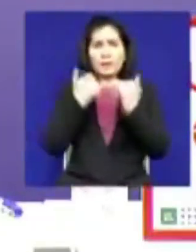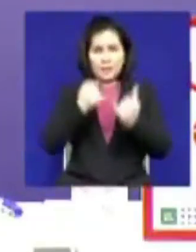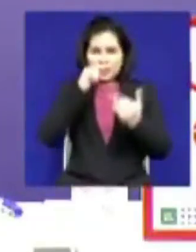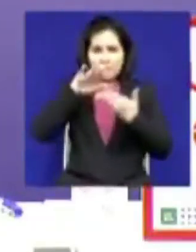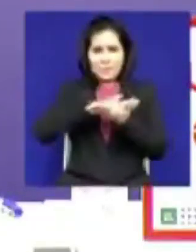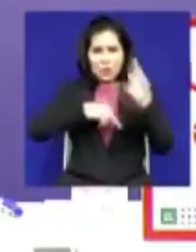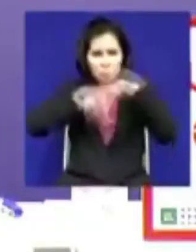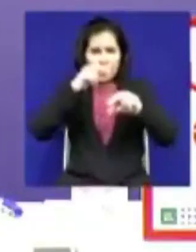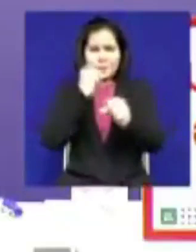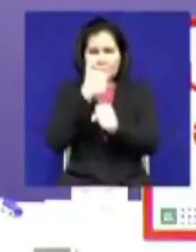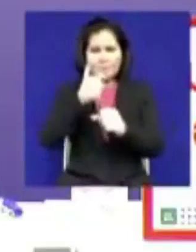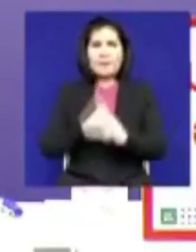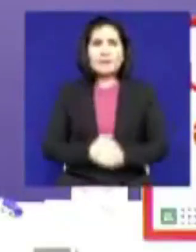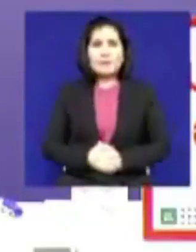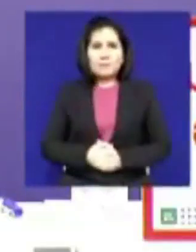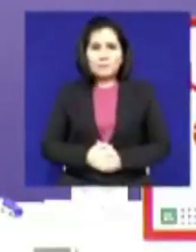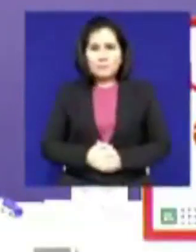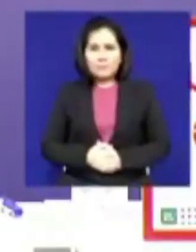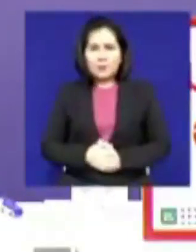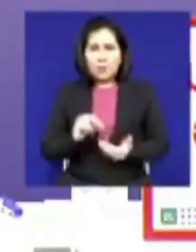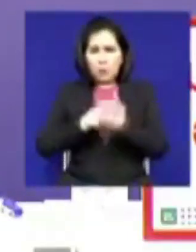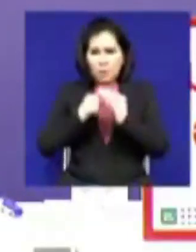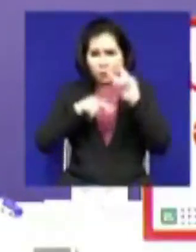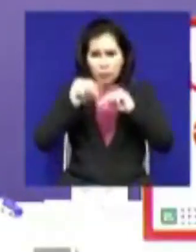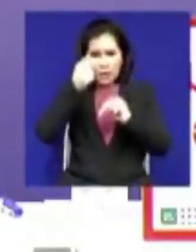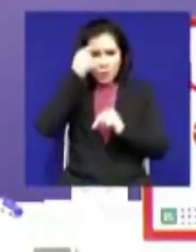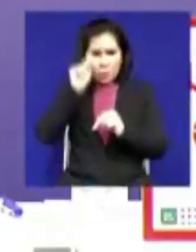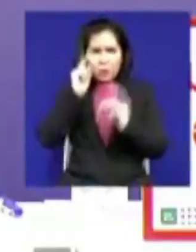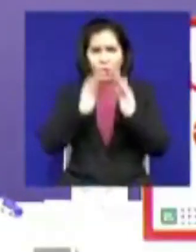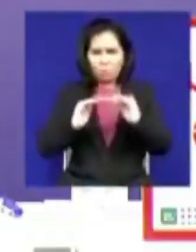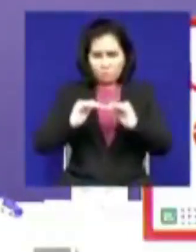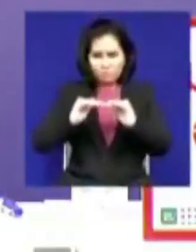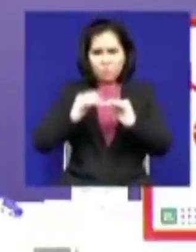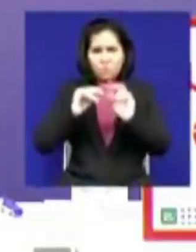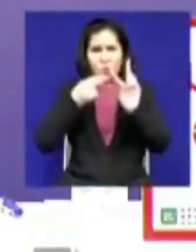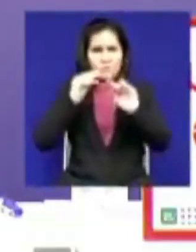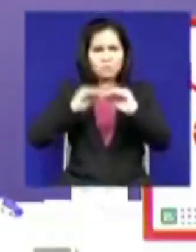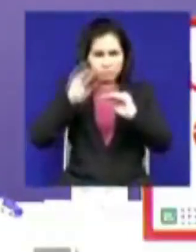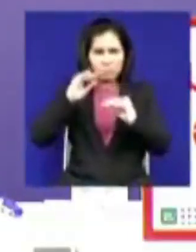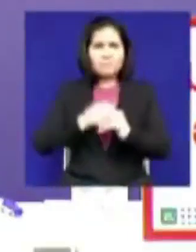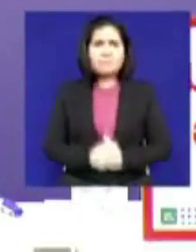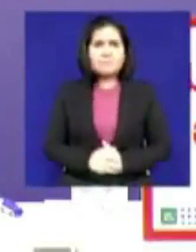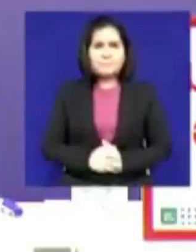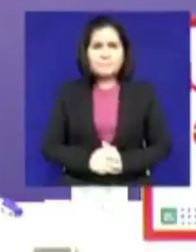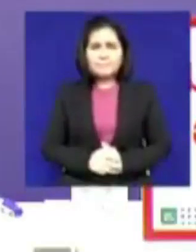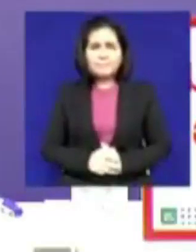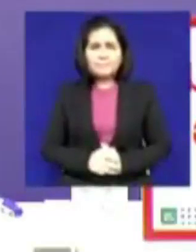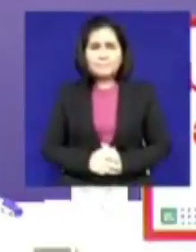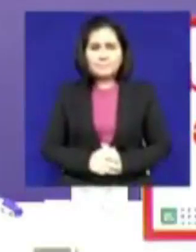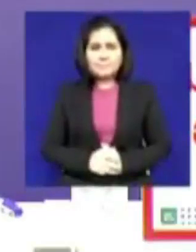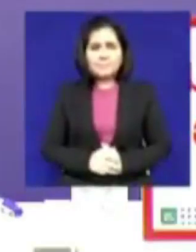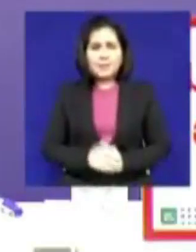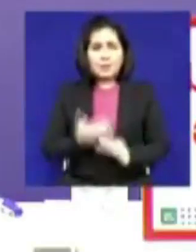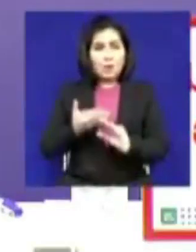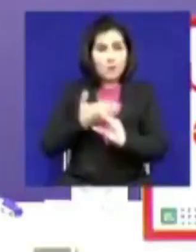ลีจะเห็นผู้ป่วยจำนวนมากไปออกันที่สถานพยาบาลจนรับไม่ไหวและมีผู้เสียชีวิตจำนวนมากและถ้าไปดูโร